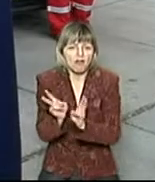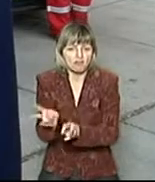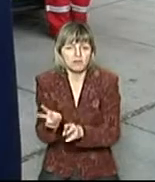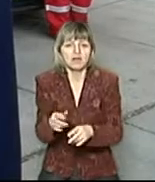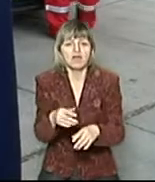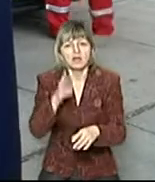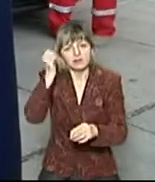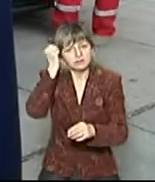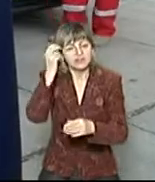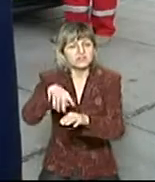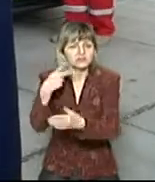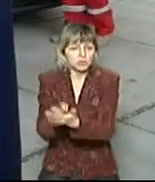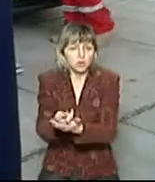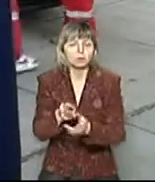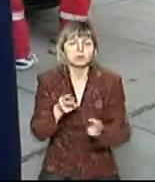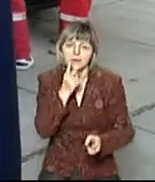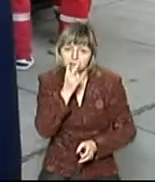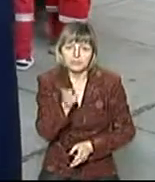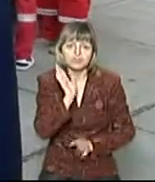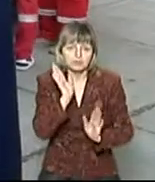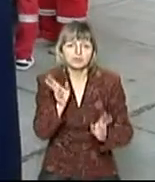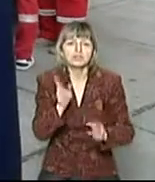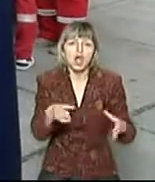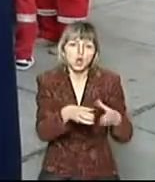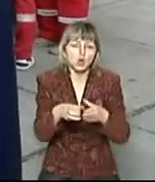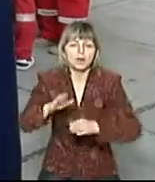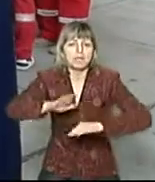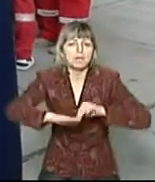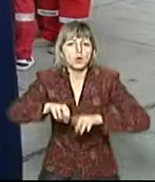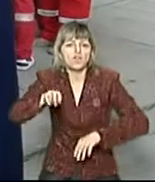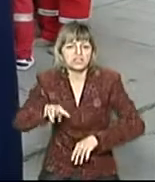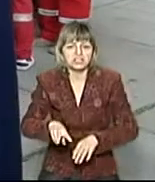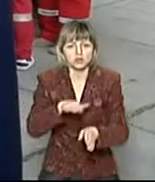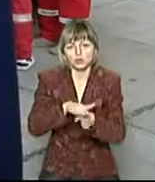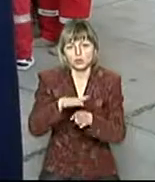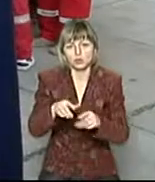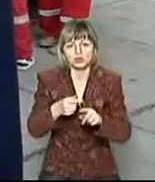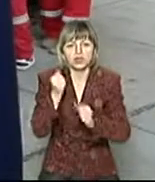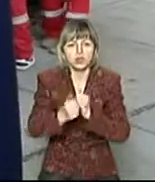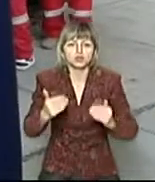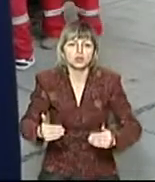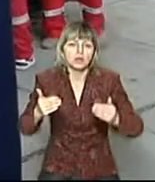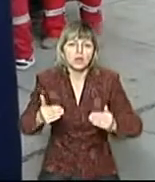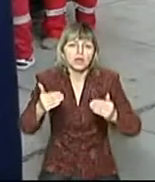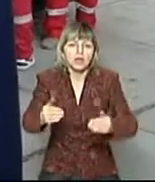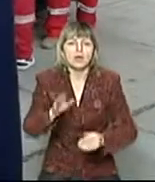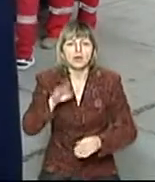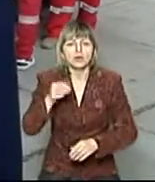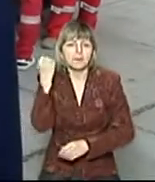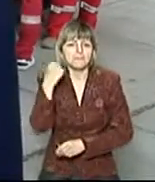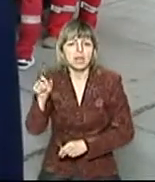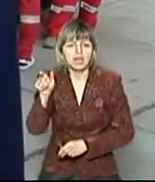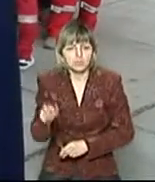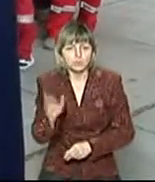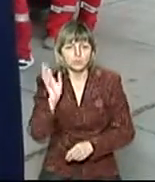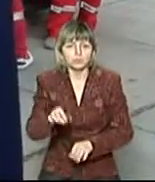втрата свідомості. І будемо бачити, як команди професійно діють на цих етапах. І потім переможець